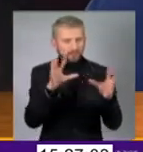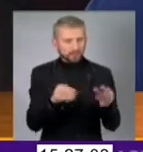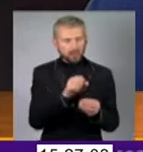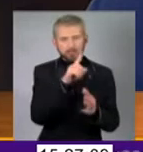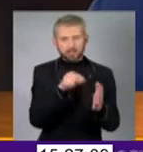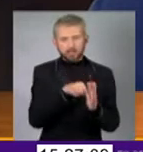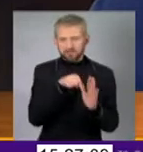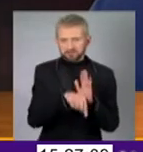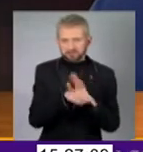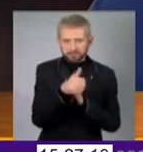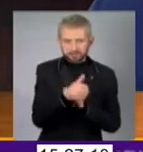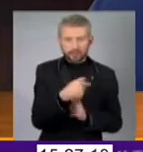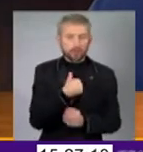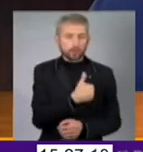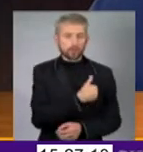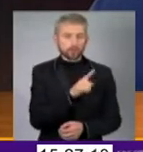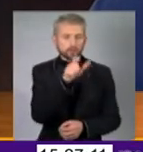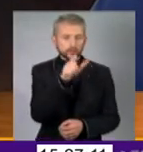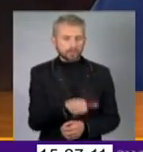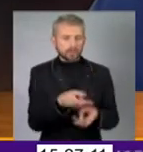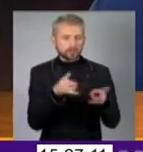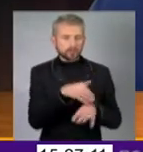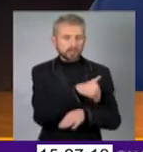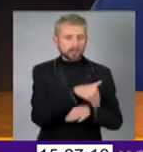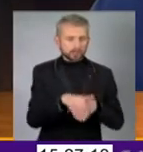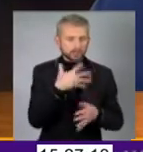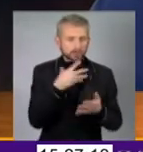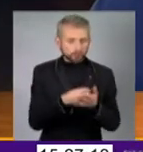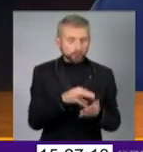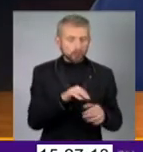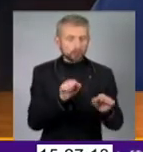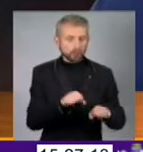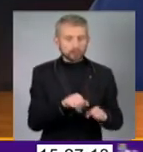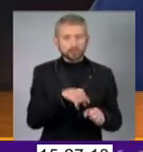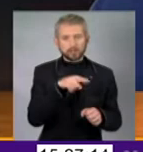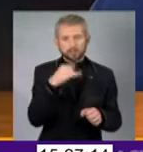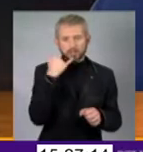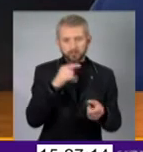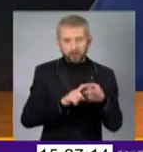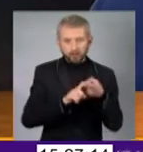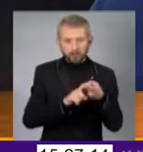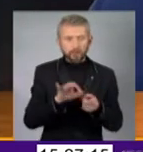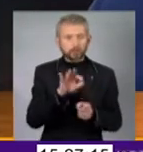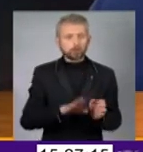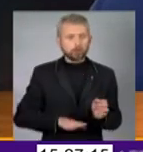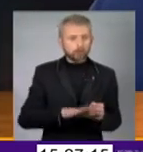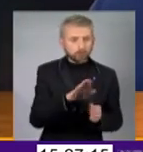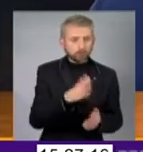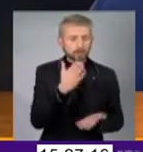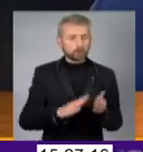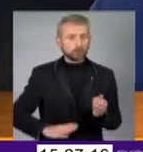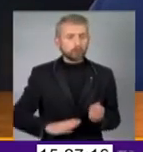змістовне. Я хотів би, щоб все-таки людина залишила адресу своєї по можливості і контакти. Відносно пандусу, якщо пандус